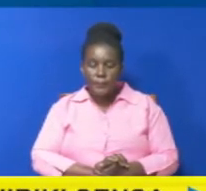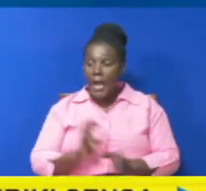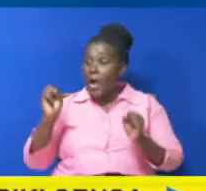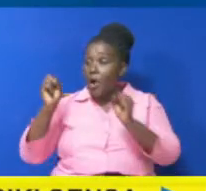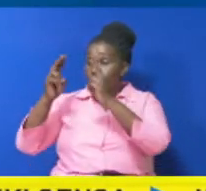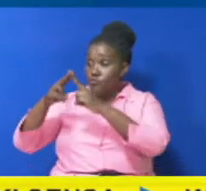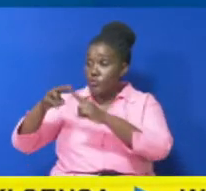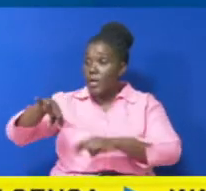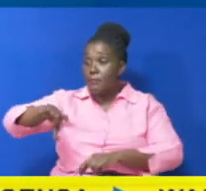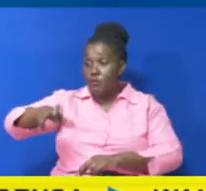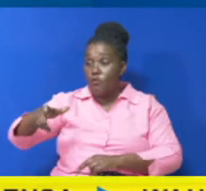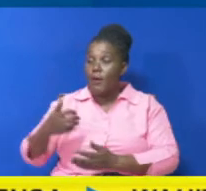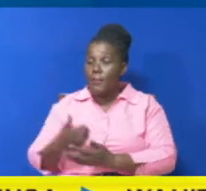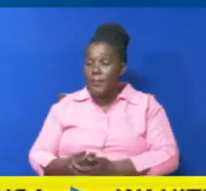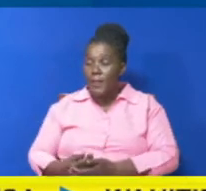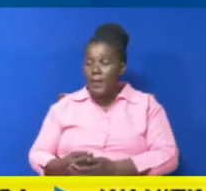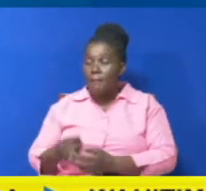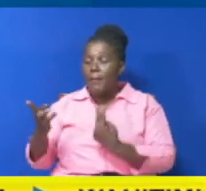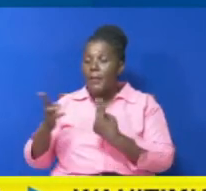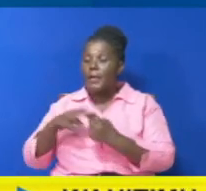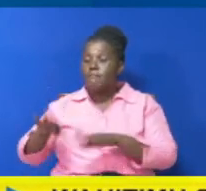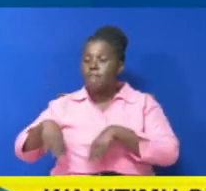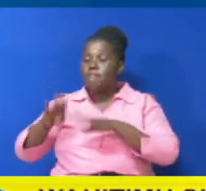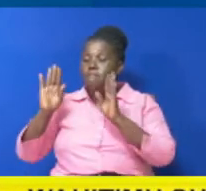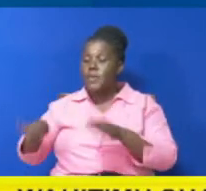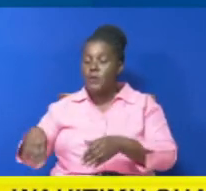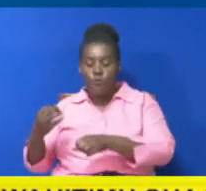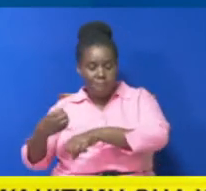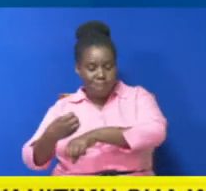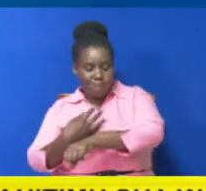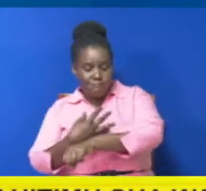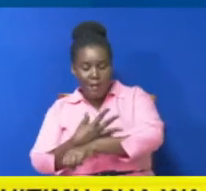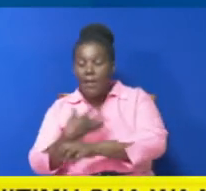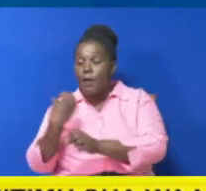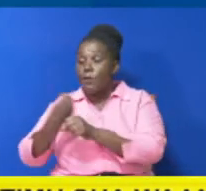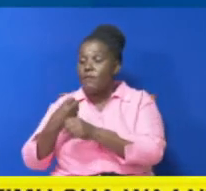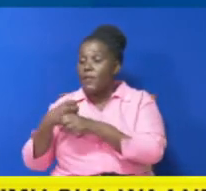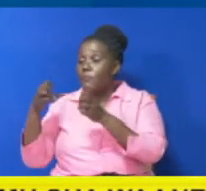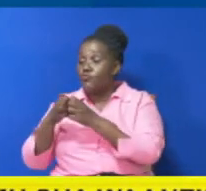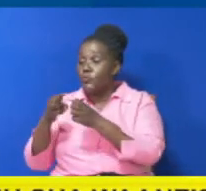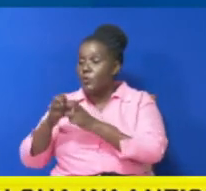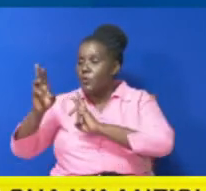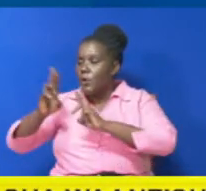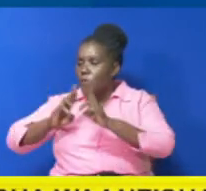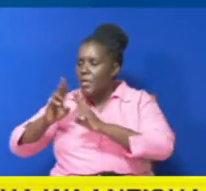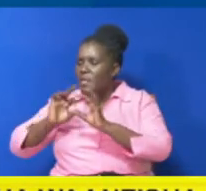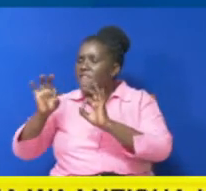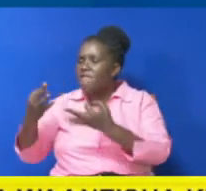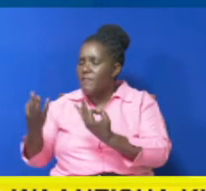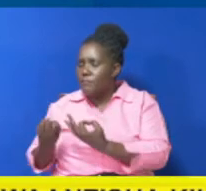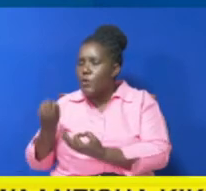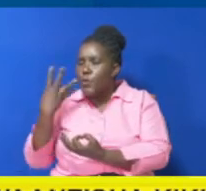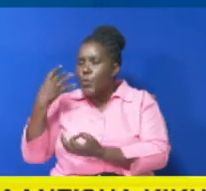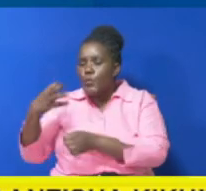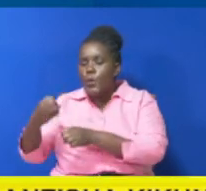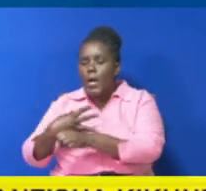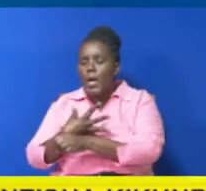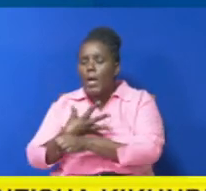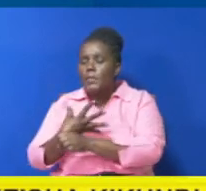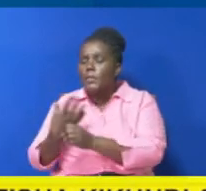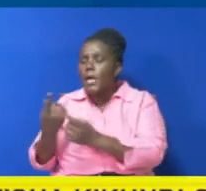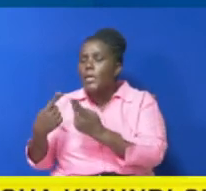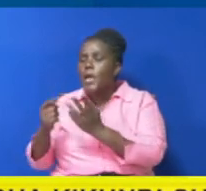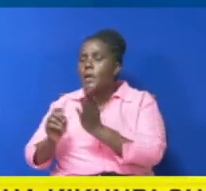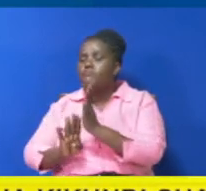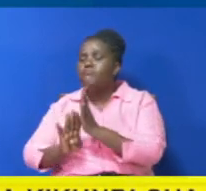madaktari bingwa wa magonjwa ya saratani waliokuwa wakikutana jijini humo kujadili ongezeko la ugonjwa huo nchini wamesema kwa pamoja